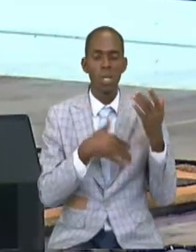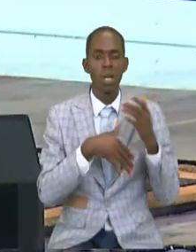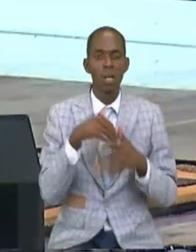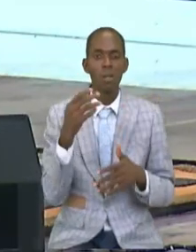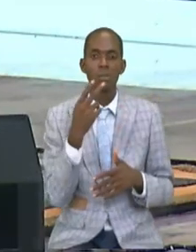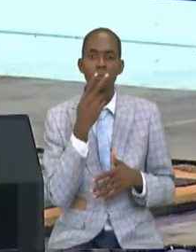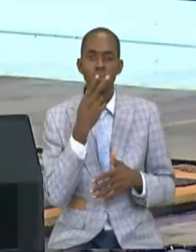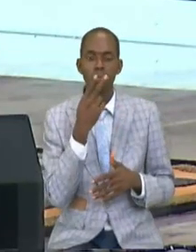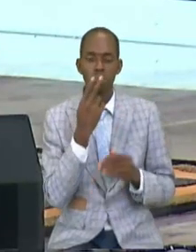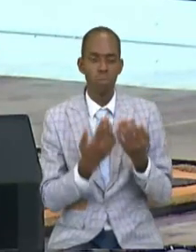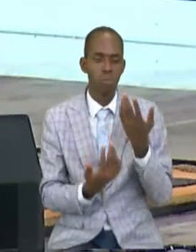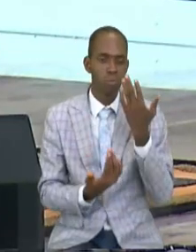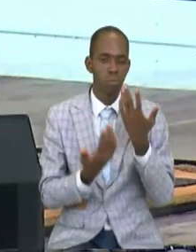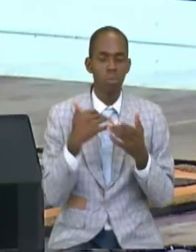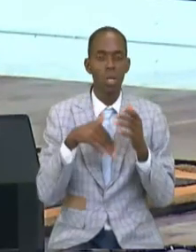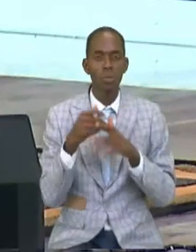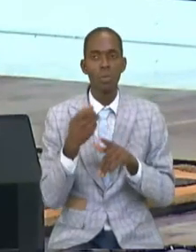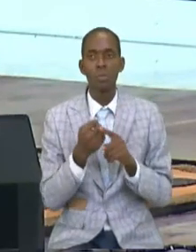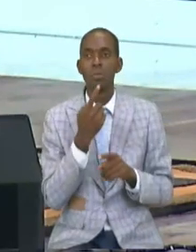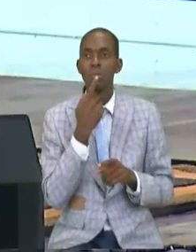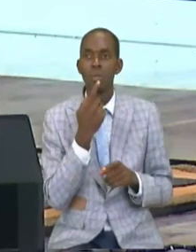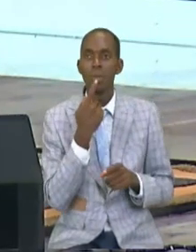fait sortir la fumée de sa bouche